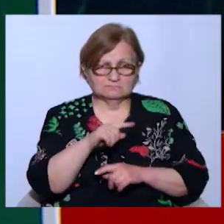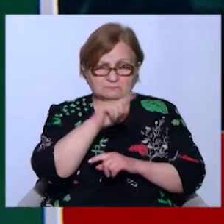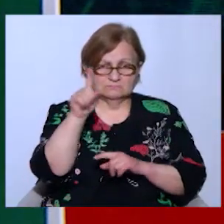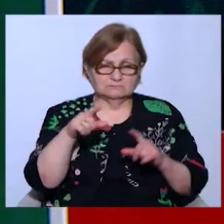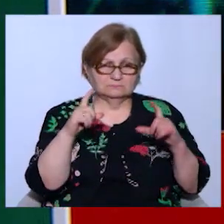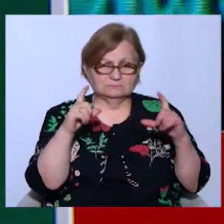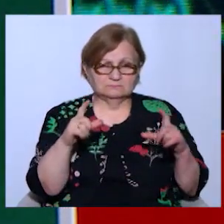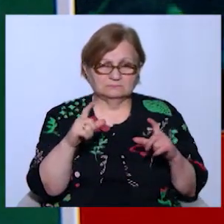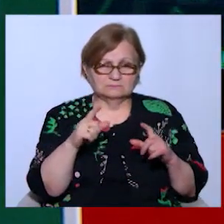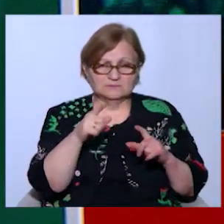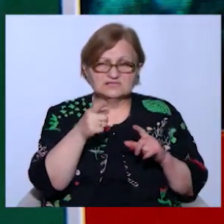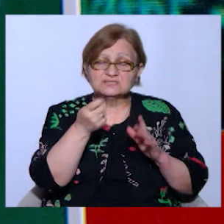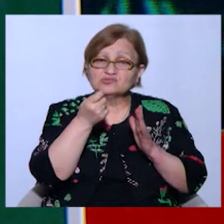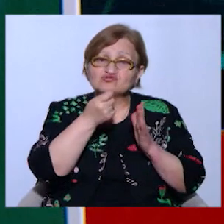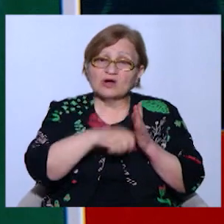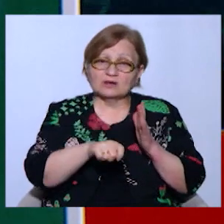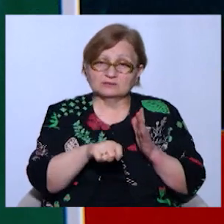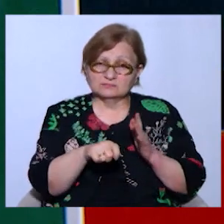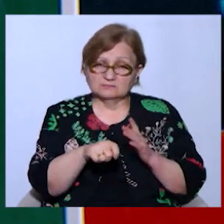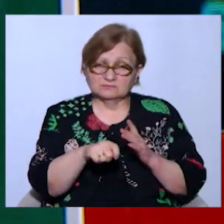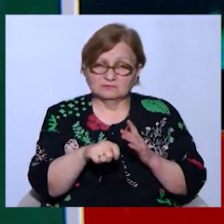წირმა, რადგან იგი ჩაკეტილი წირია, ხო?